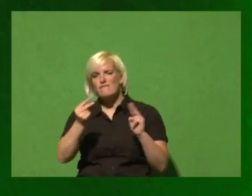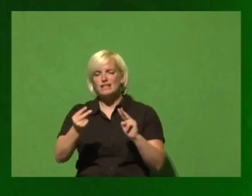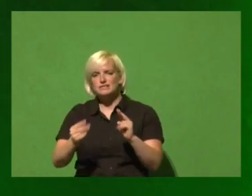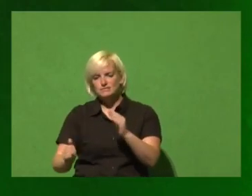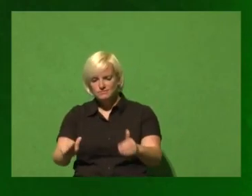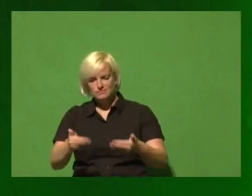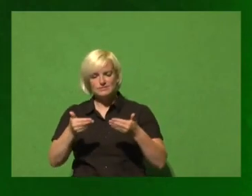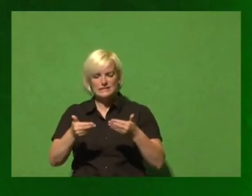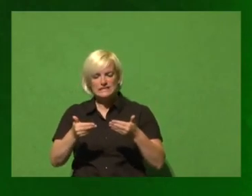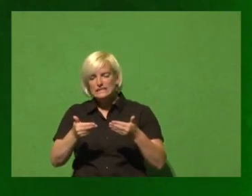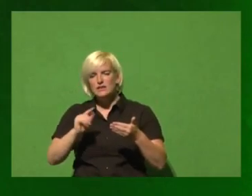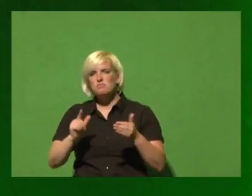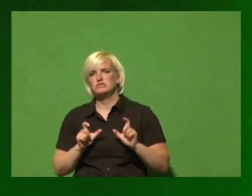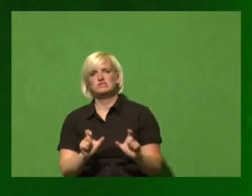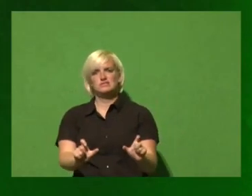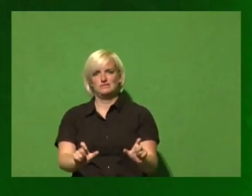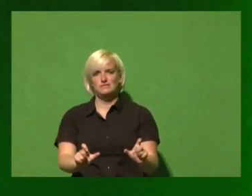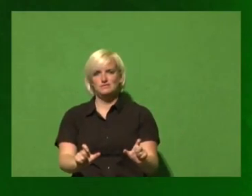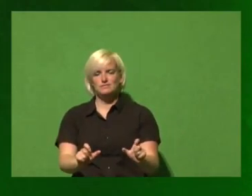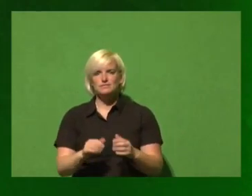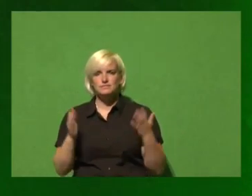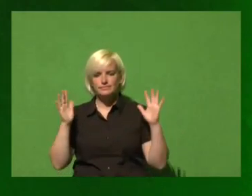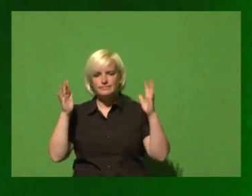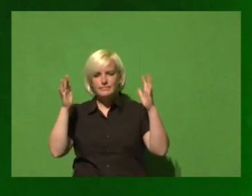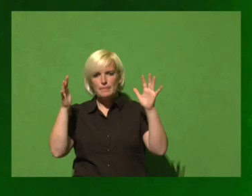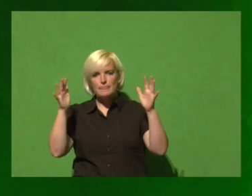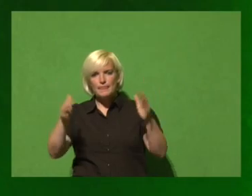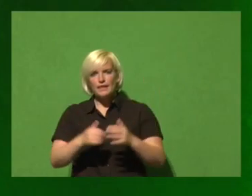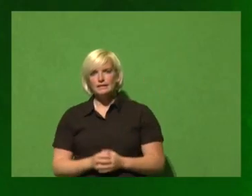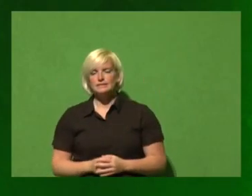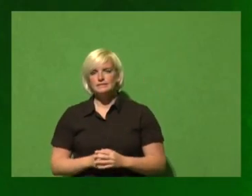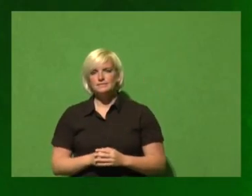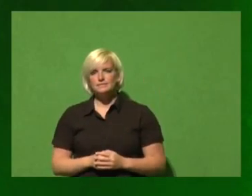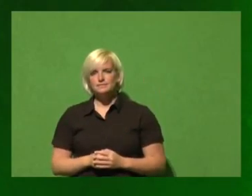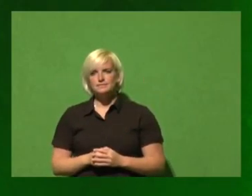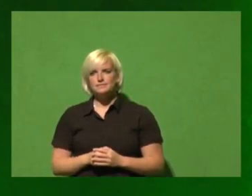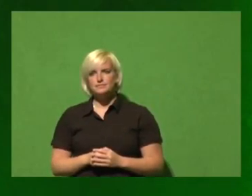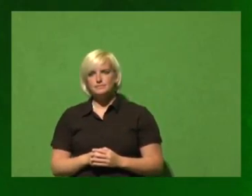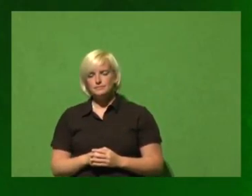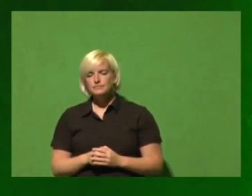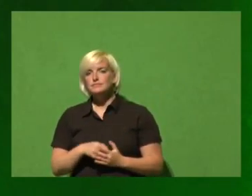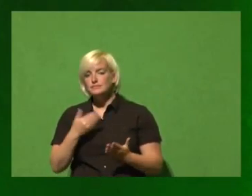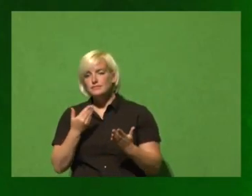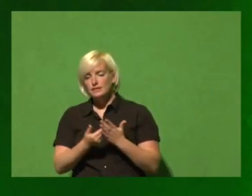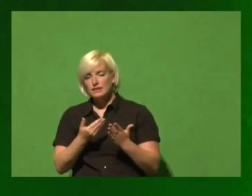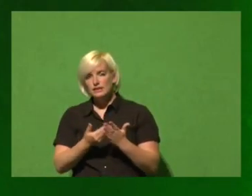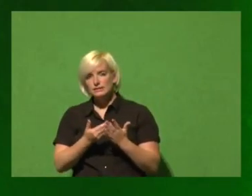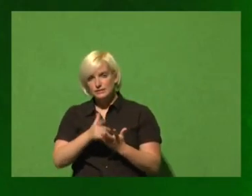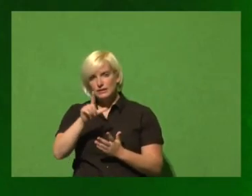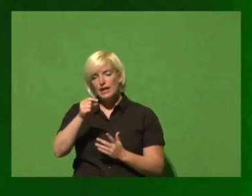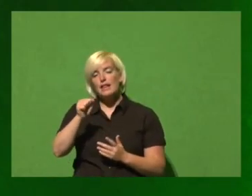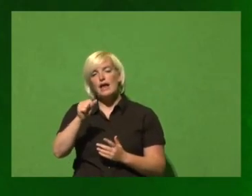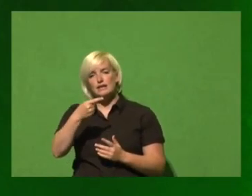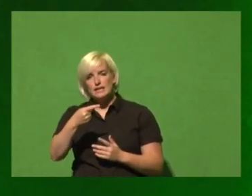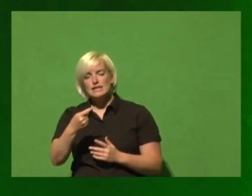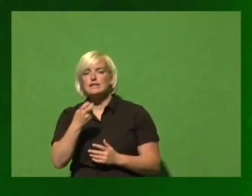Applaus Und genau aus diesem Grund fordert die LAG Energie